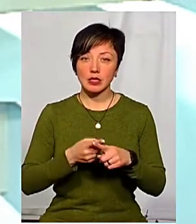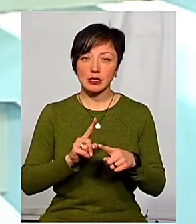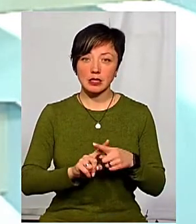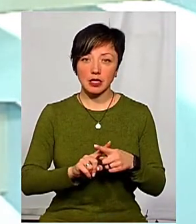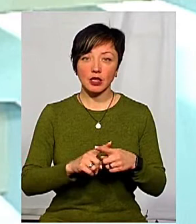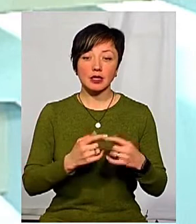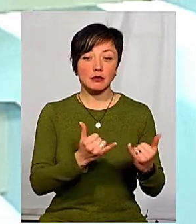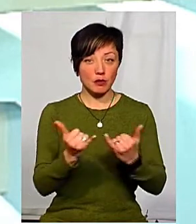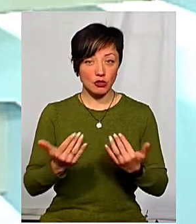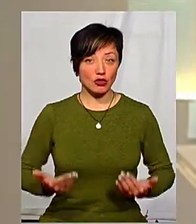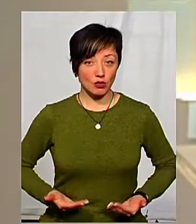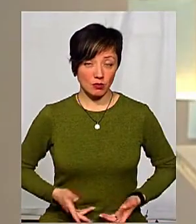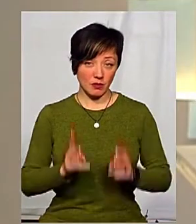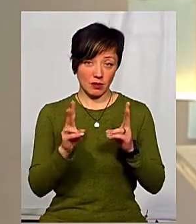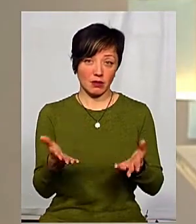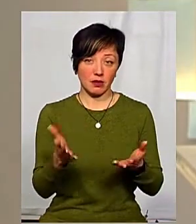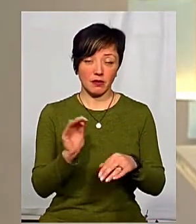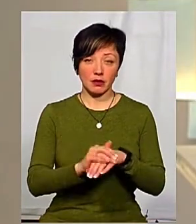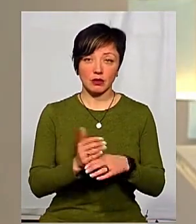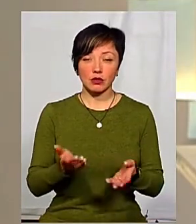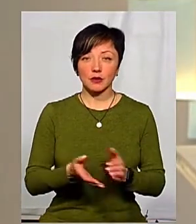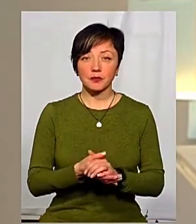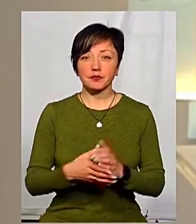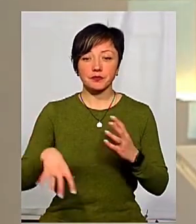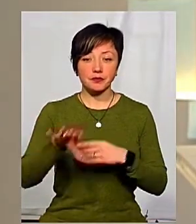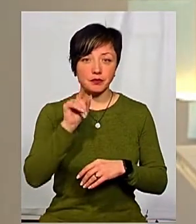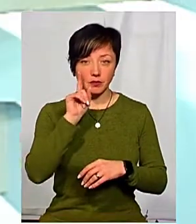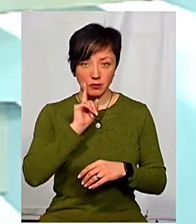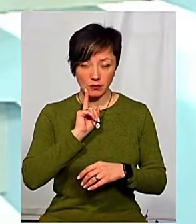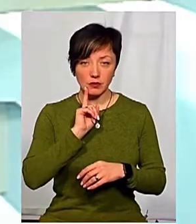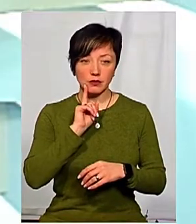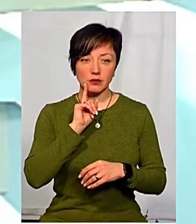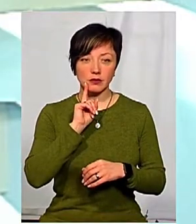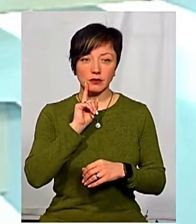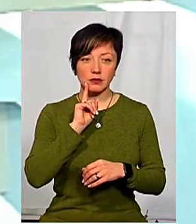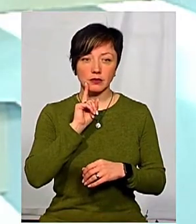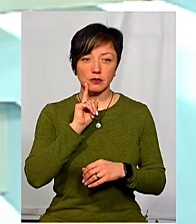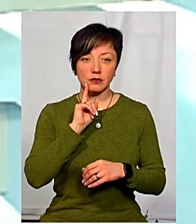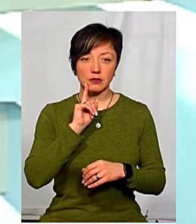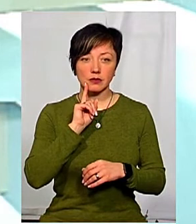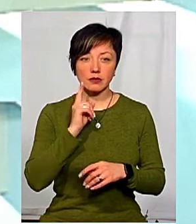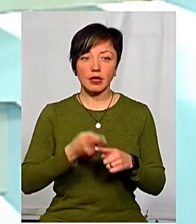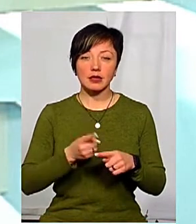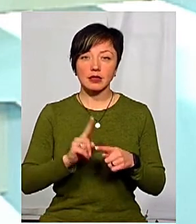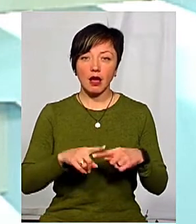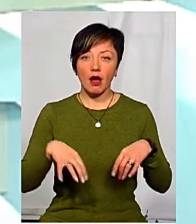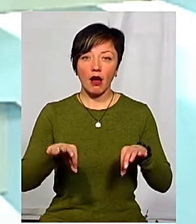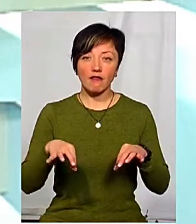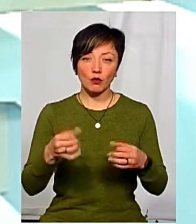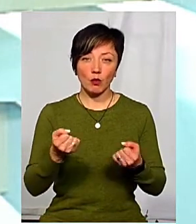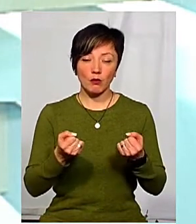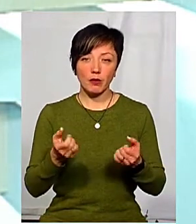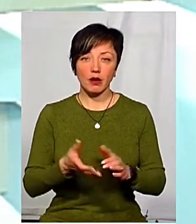це квартира. Житло. Це квартира з усіма зручностями. Це